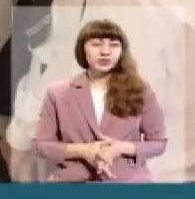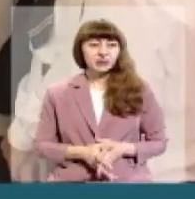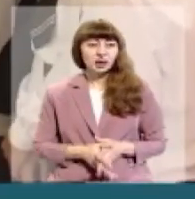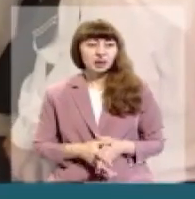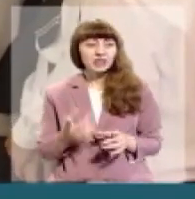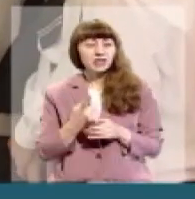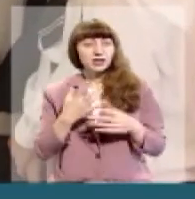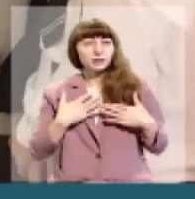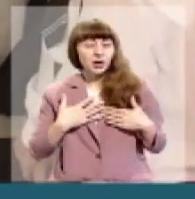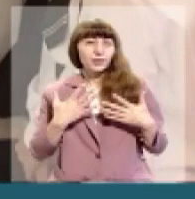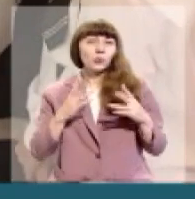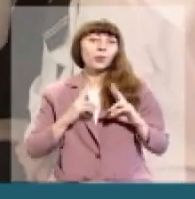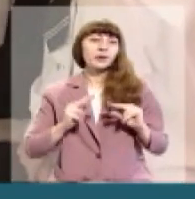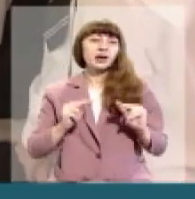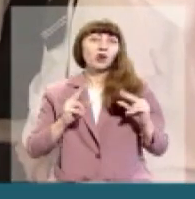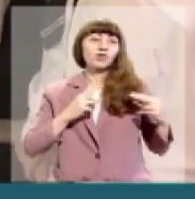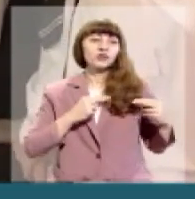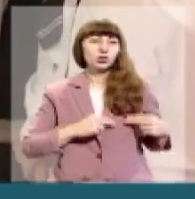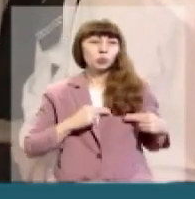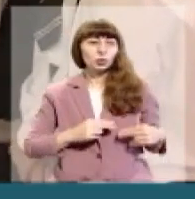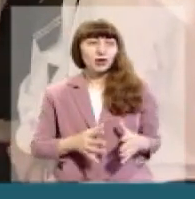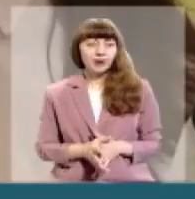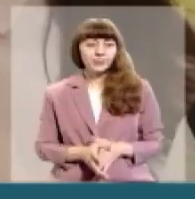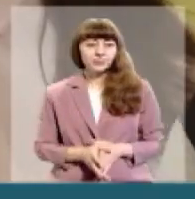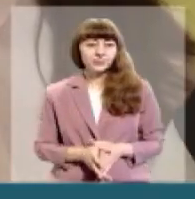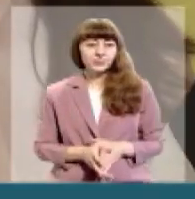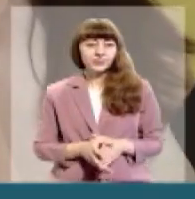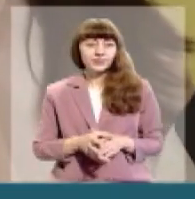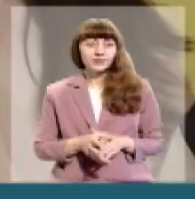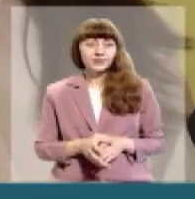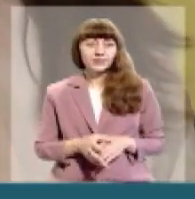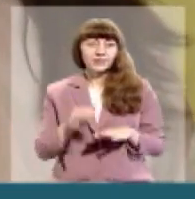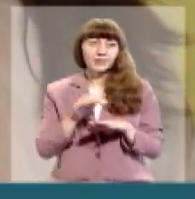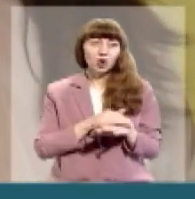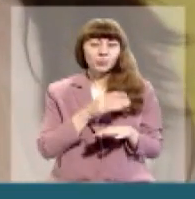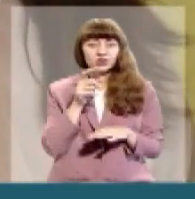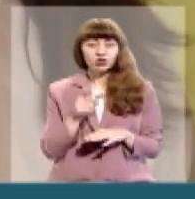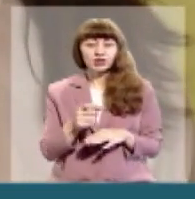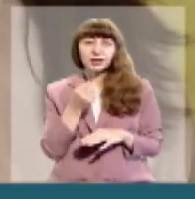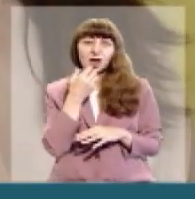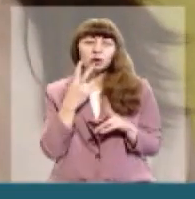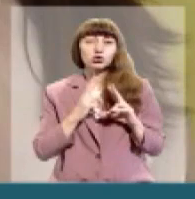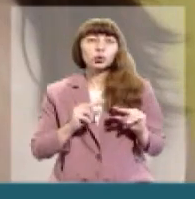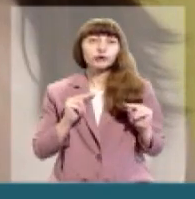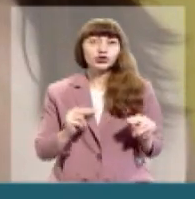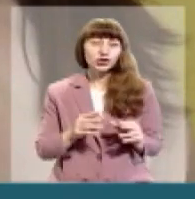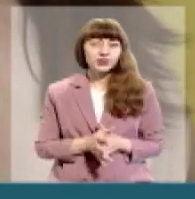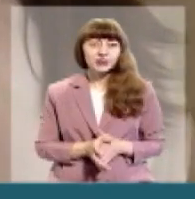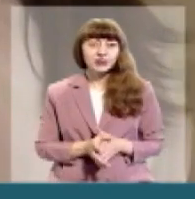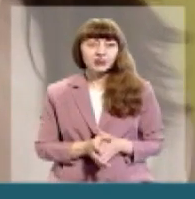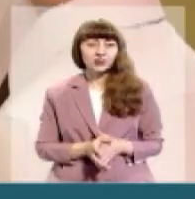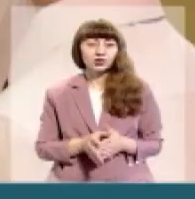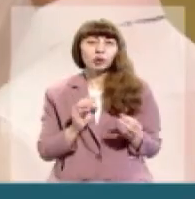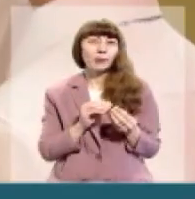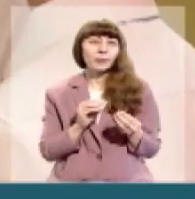Адамның адамгершілігі жақсы ұстаздан демекші, оқушылармен әлі де байланысын үзбеген. Тіпті әрбір білім алушы оның есінде.